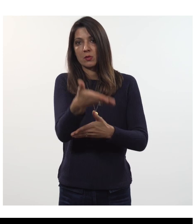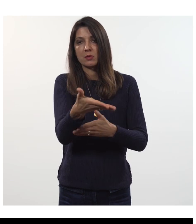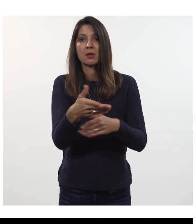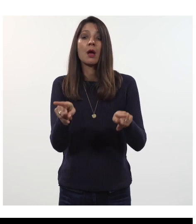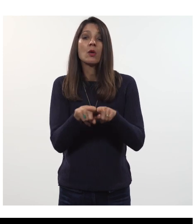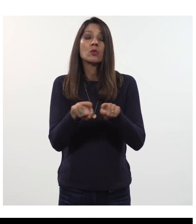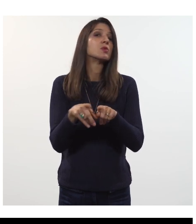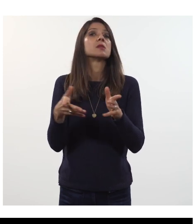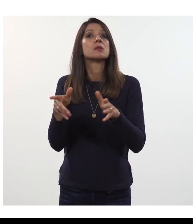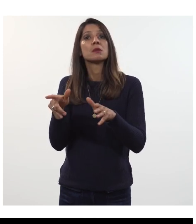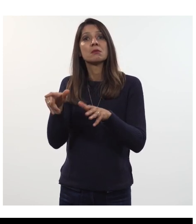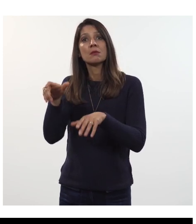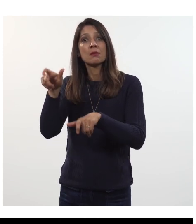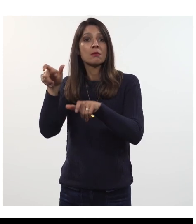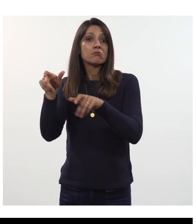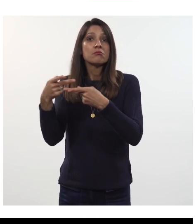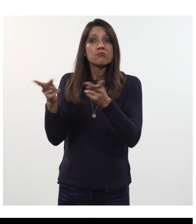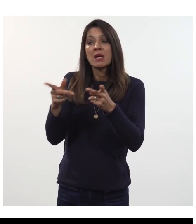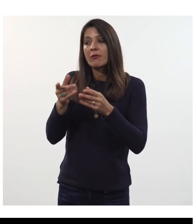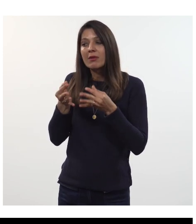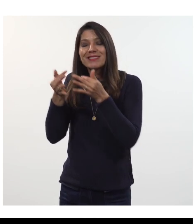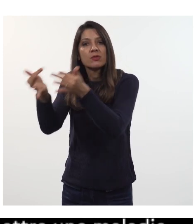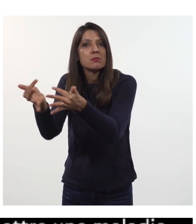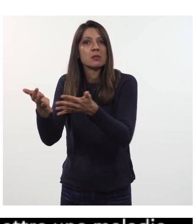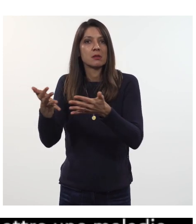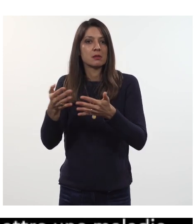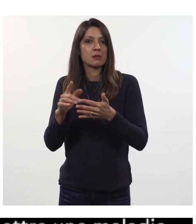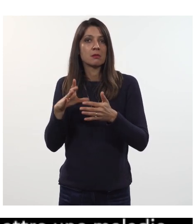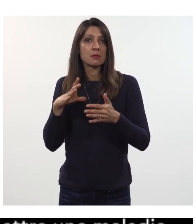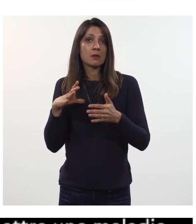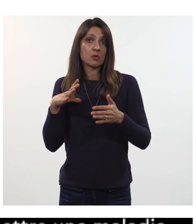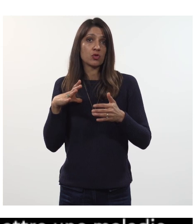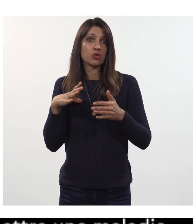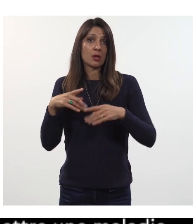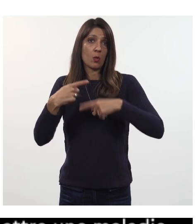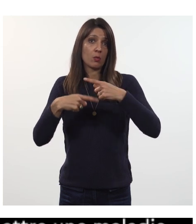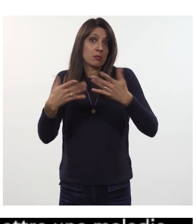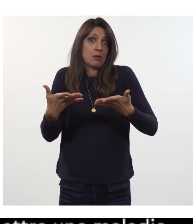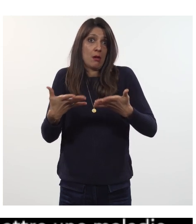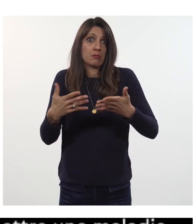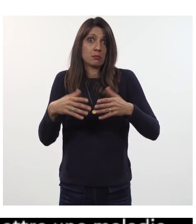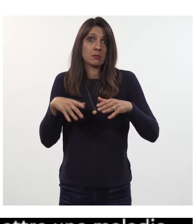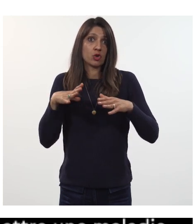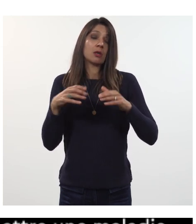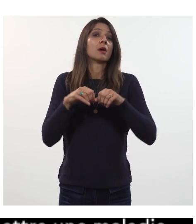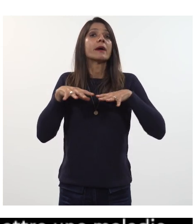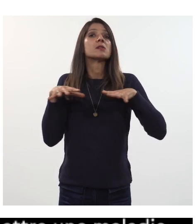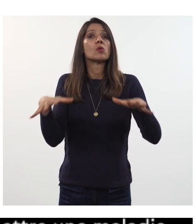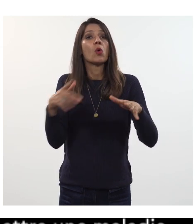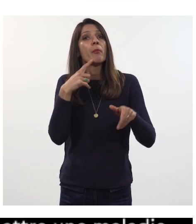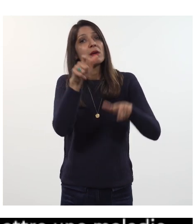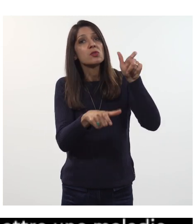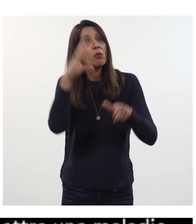on n'est pas tout seul hein, à se mobiliser face à la dénutrition, hein. Il y a un réseau important pour que ce soit des professionnels de